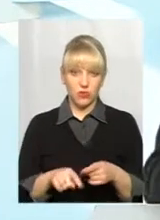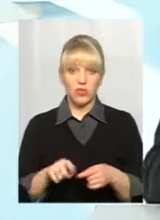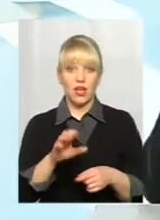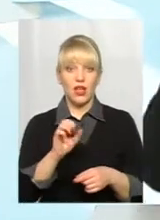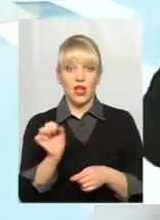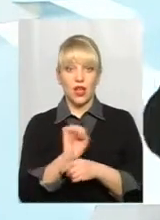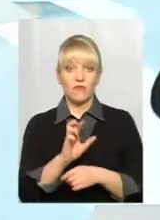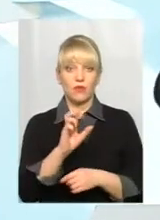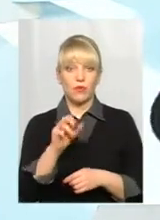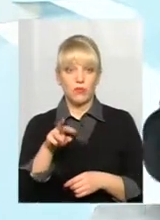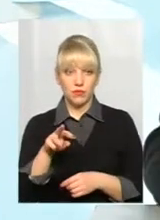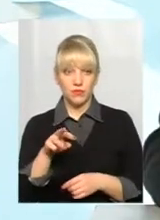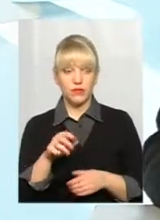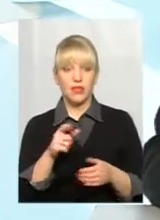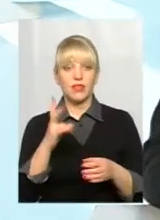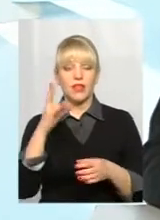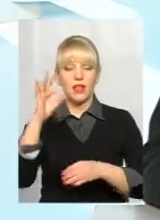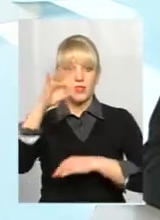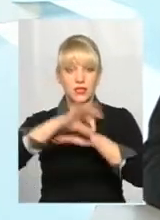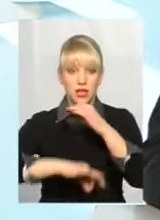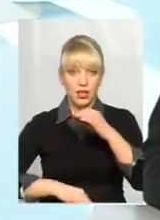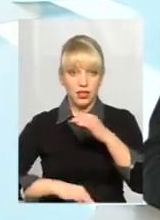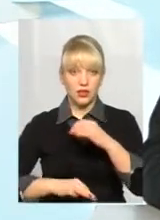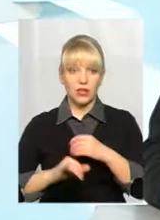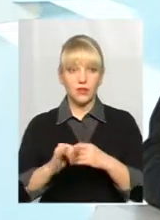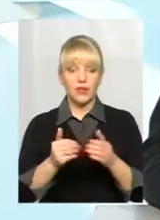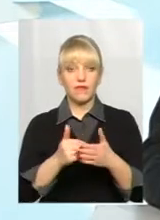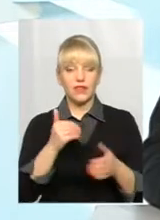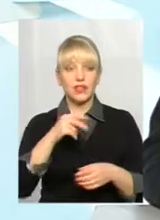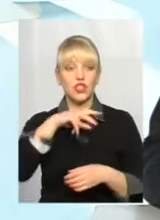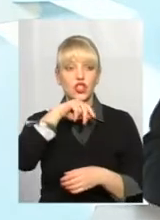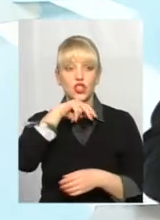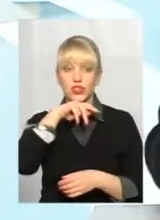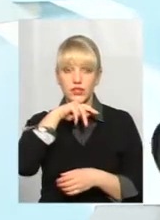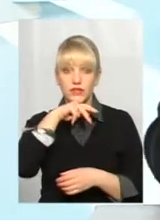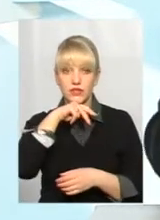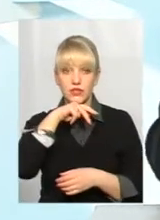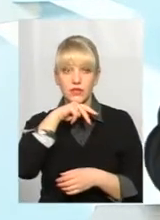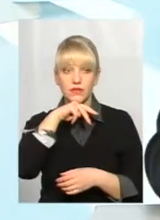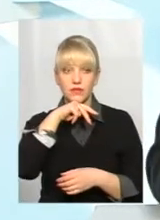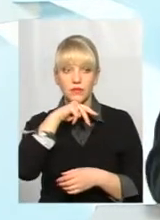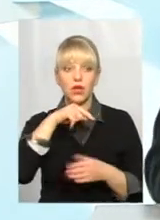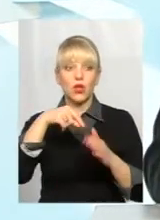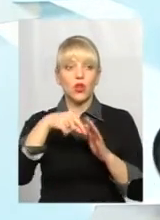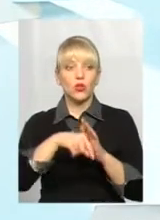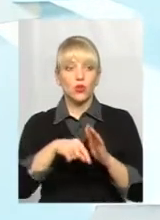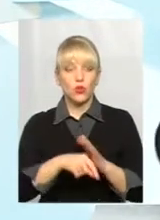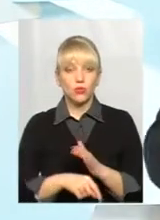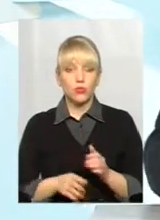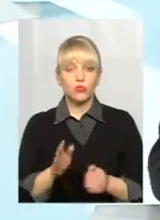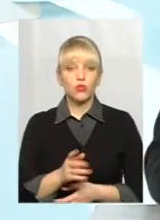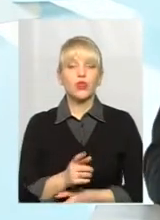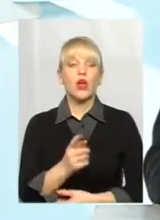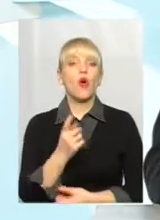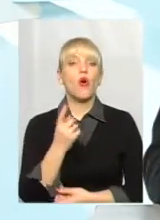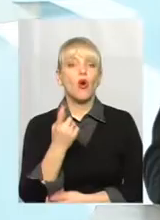так, йде на захід. І від Чернівців, тобто буде одна траса і